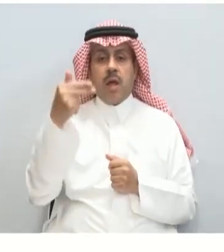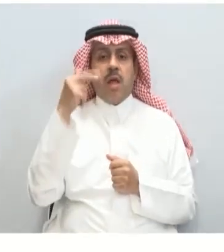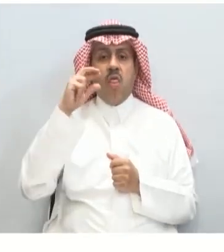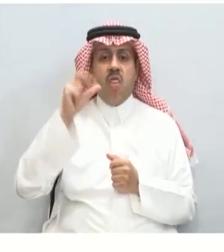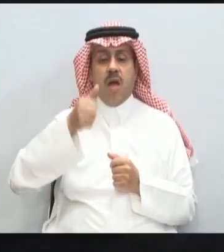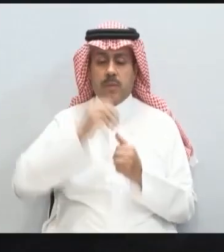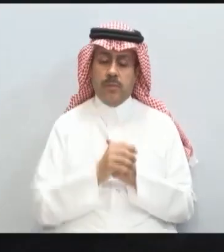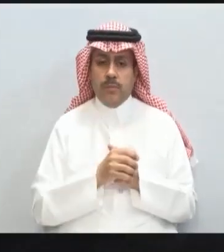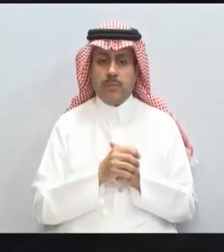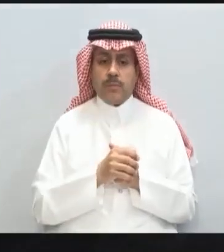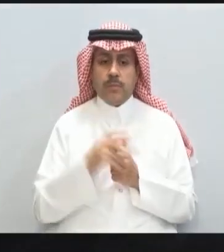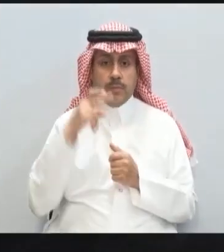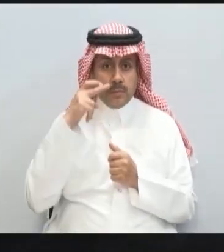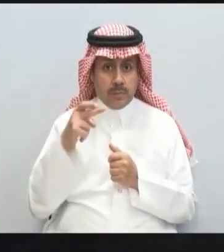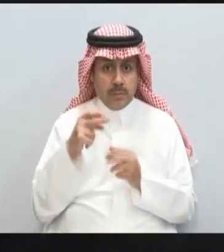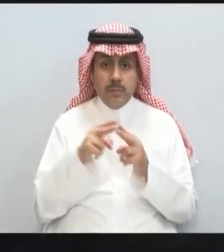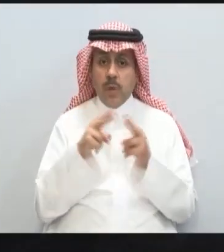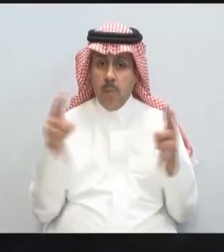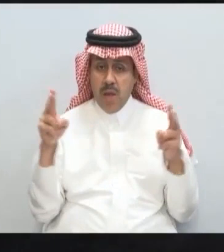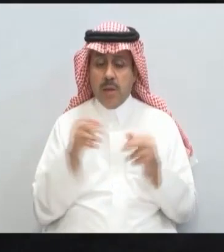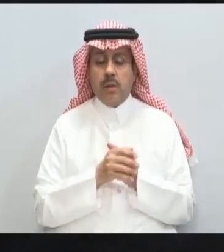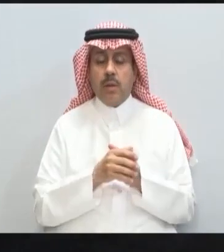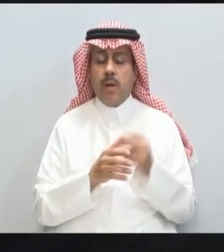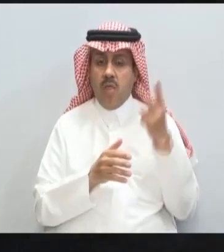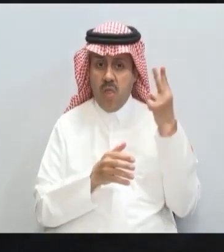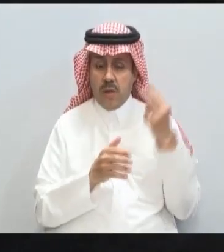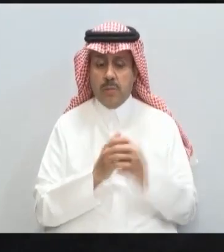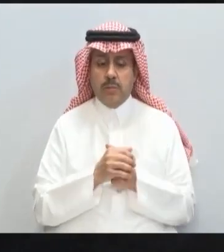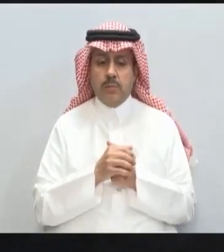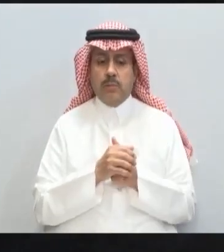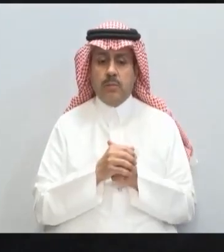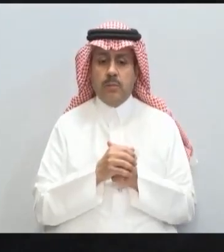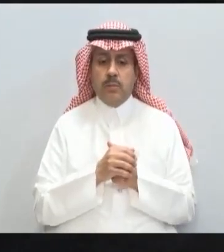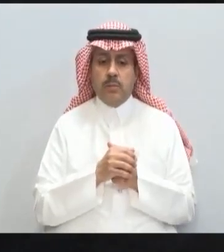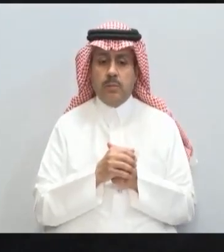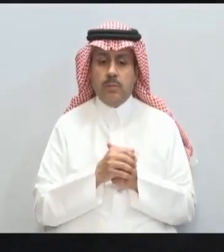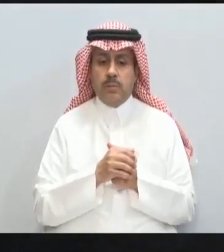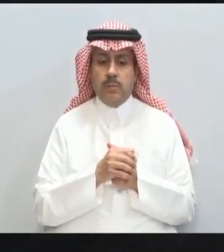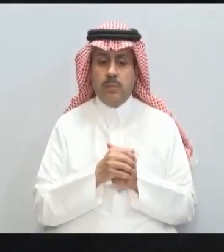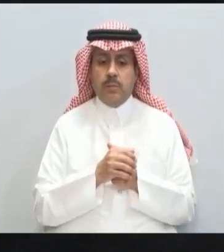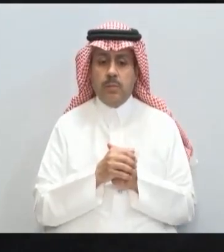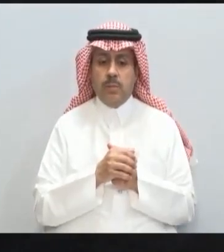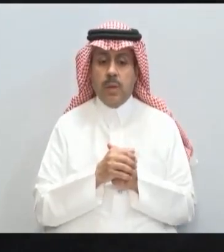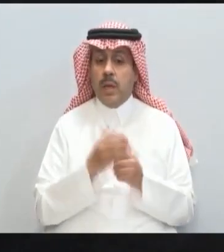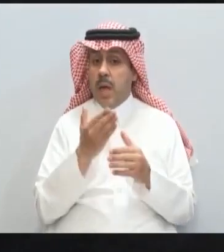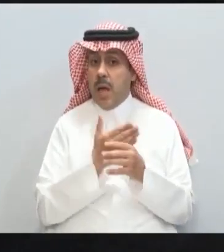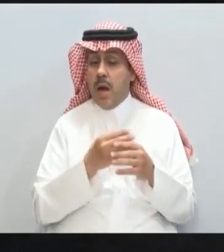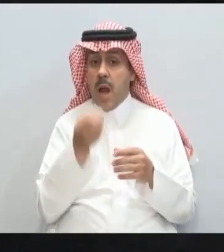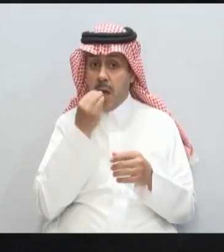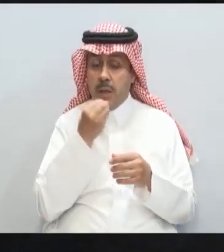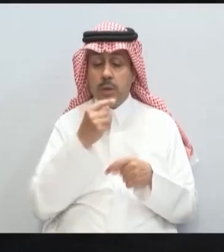جواب لبيان هذا السر ايضا جواب اخر لو تاملت ايها الطلاب والطالبات لان الاكل هو